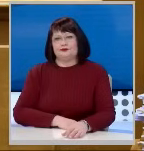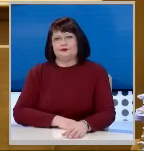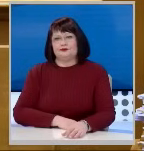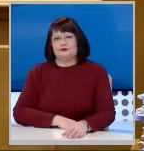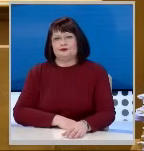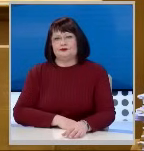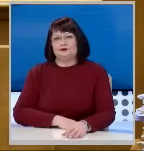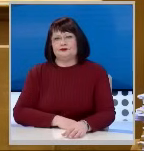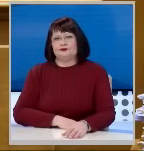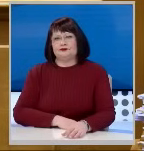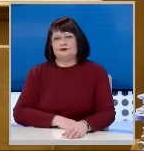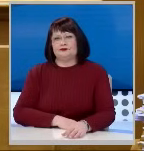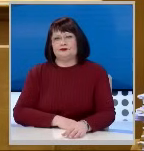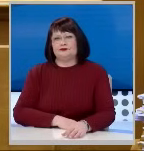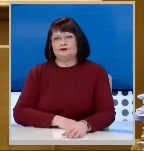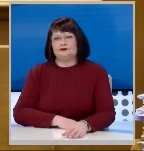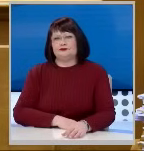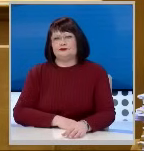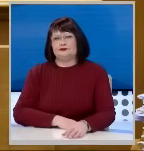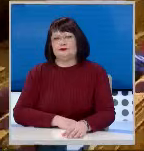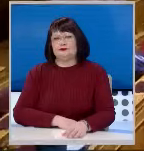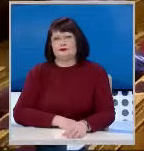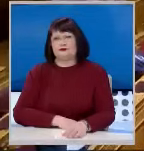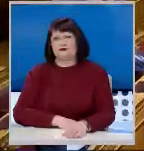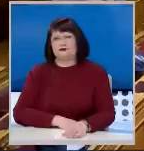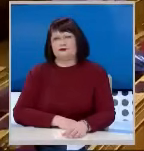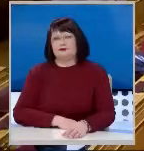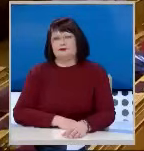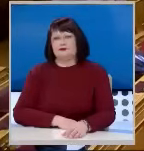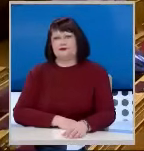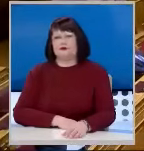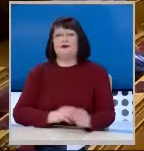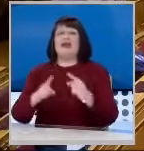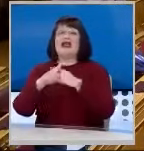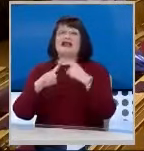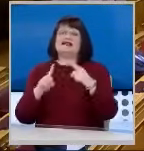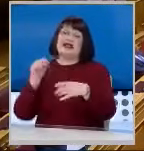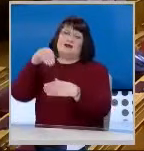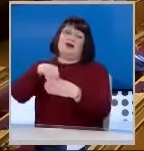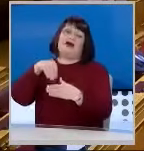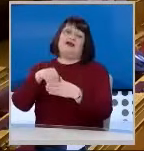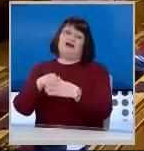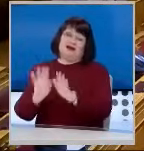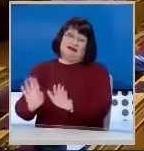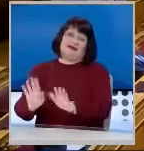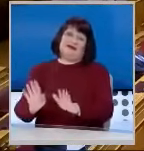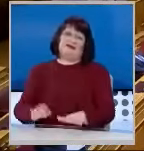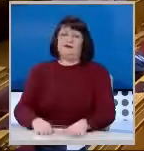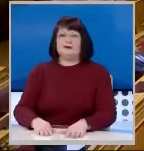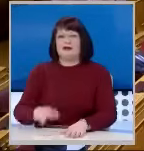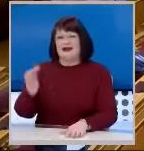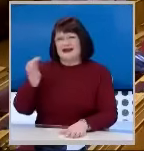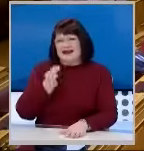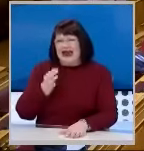γεωργιάδη κύριε χ κύρ χατζιδάκη όμως εσείς είστε παρεμβατικός πολύ ξέρετε το να λέτε δεν